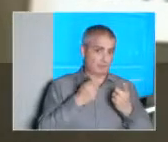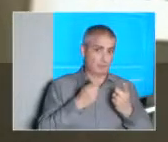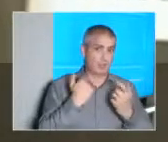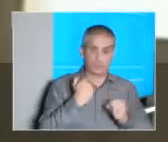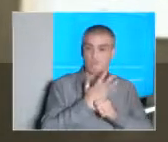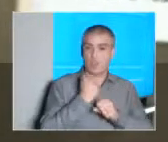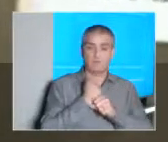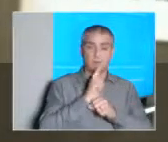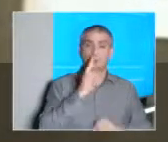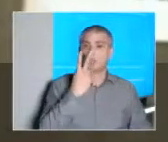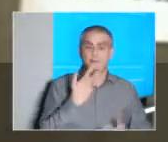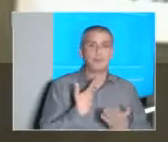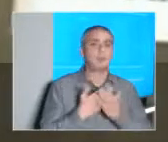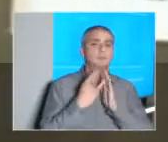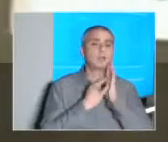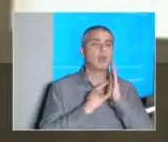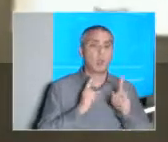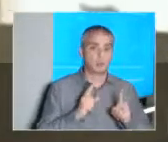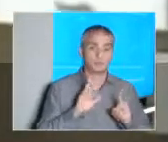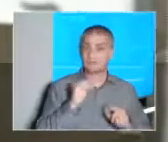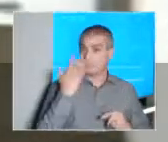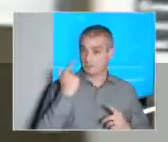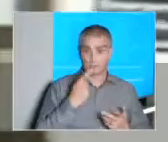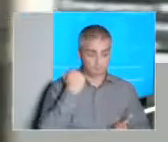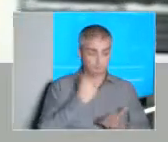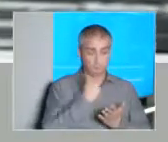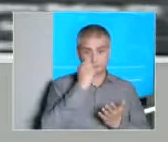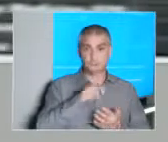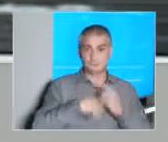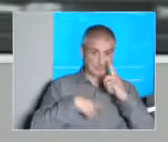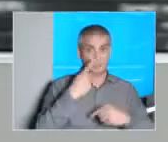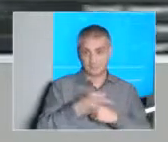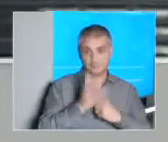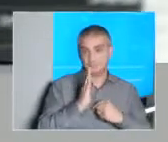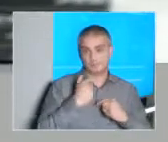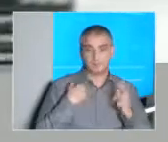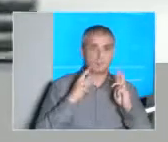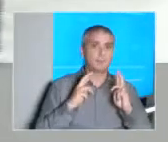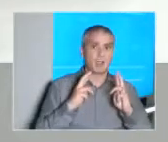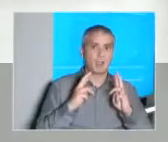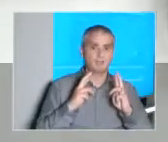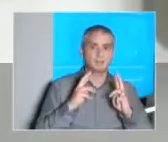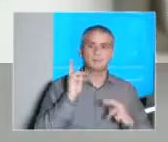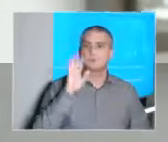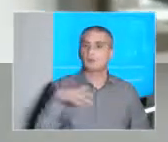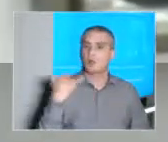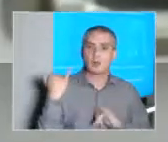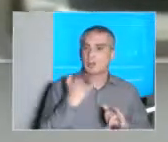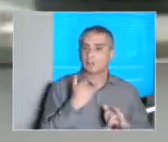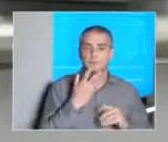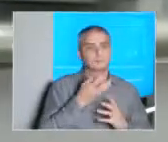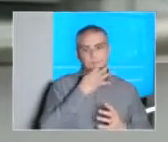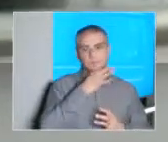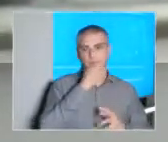עובדים על זה קרוב לשנתיים, הצעת חוק שאם והיה והיא תאושר בכנסת הבאה, כך אני מאוד מאוד מקווה, אז היא יכולה להביא